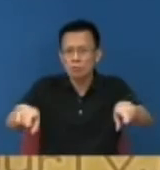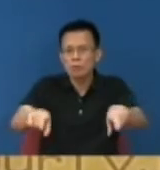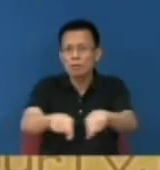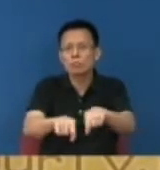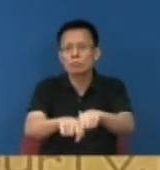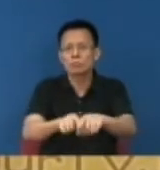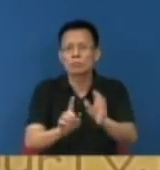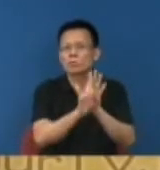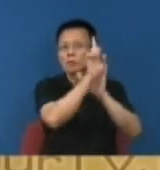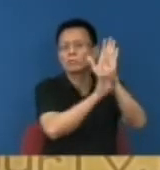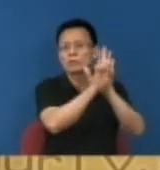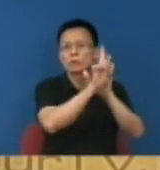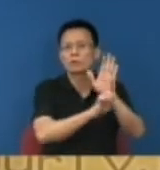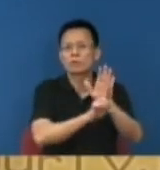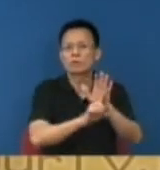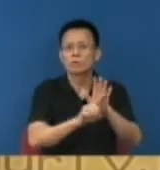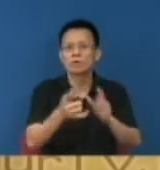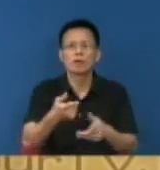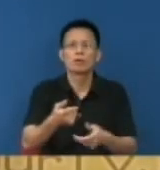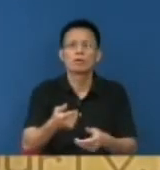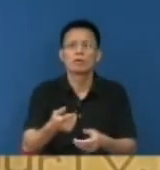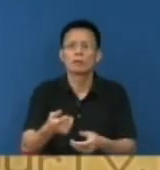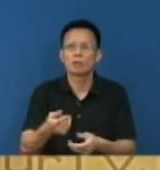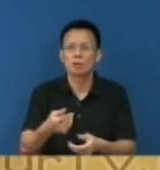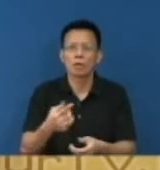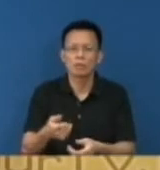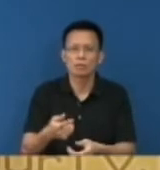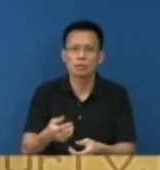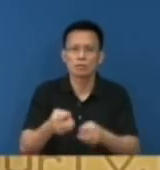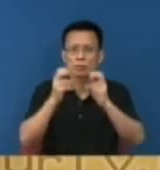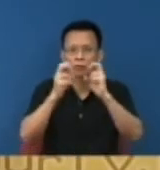票？到而家佢又話：哦，唔得啊！呢個地鐵合